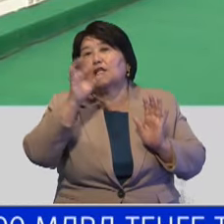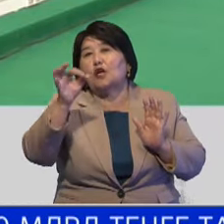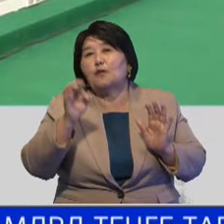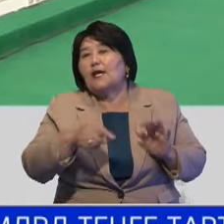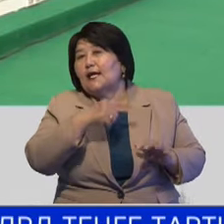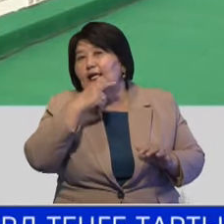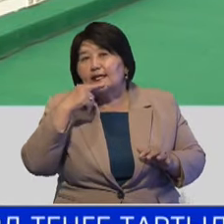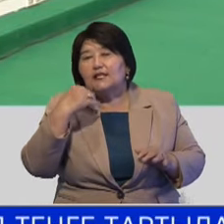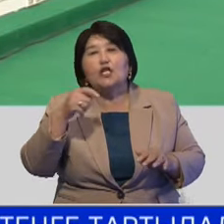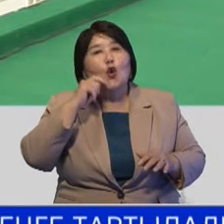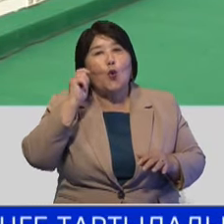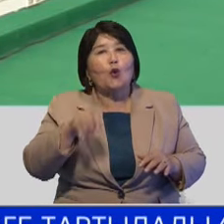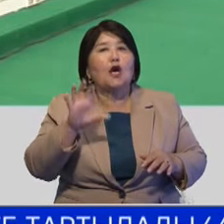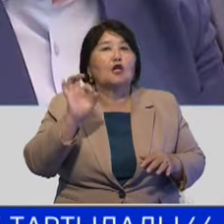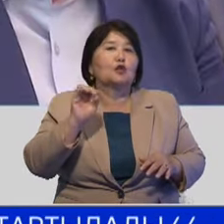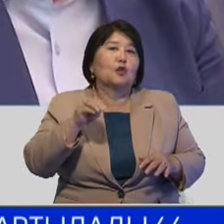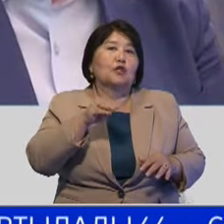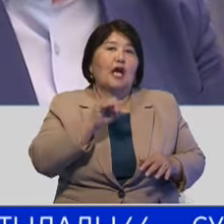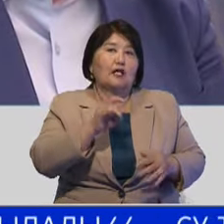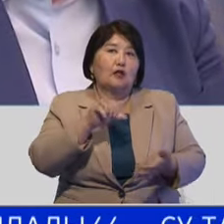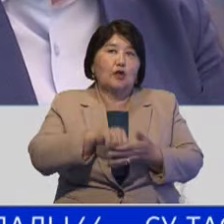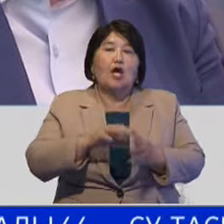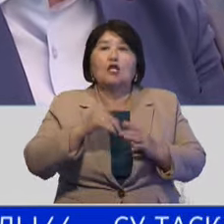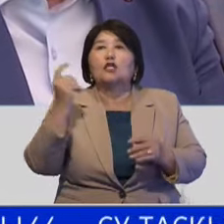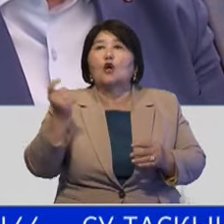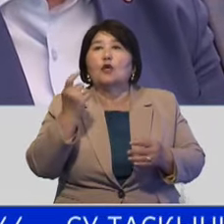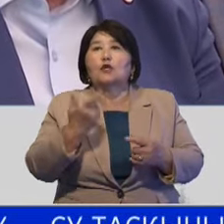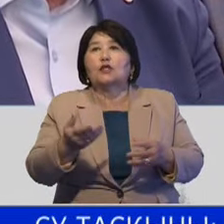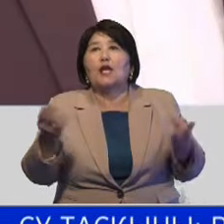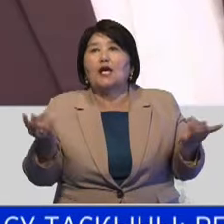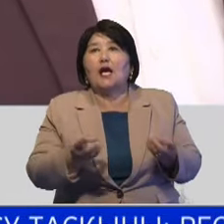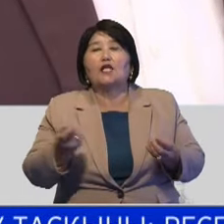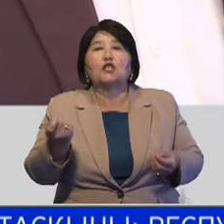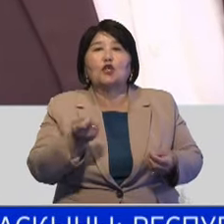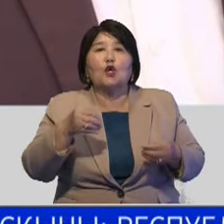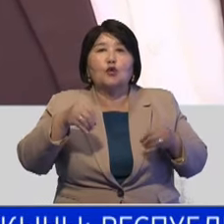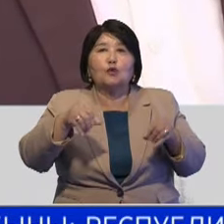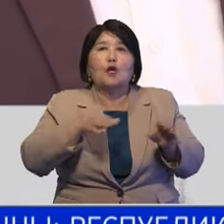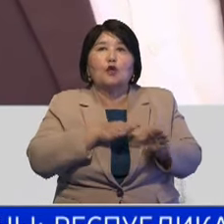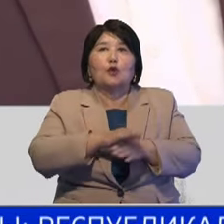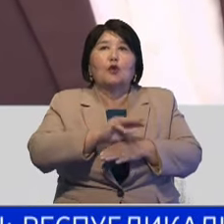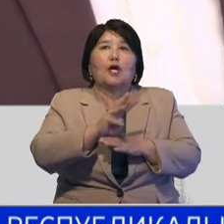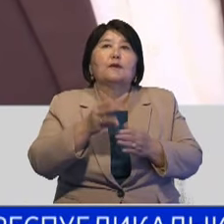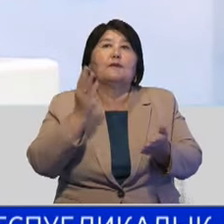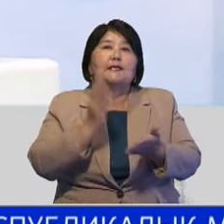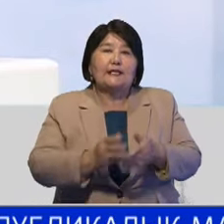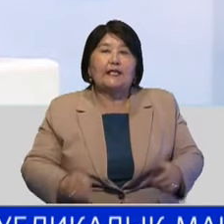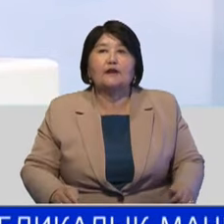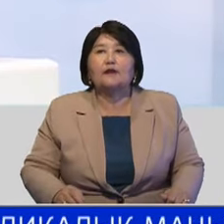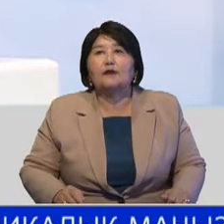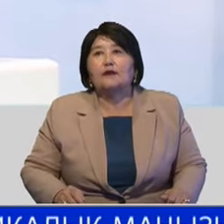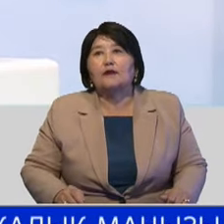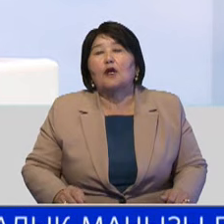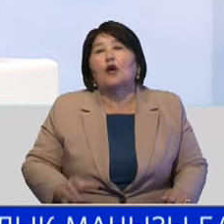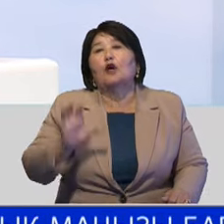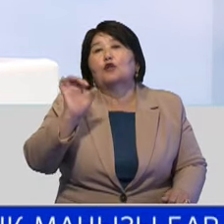97,6%-ын ресейлік және Украина сорттары құрайды. Шаруашылық құрылымдары қажетті тұқымдармен толық қамтамасыз етілген.